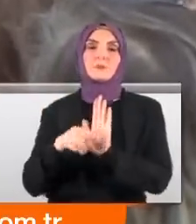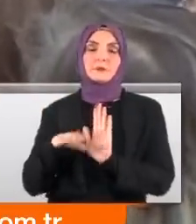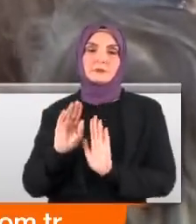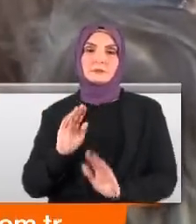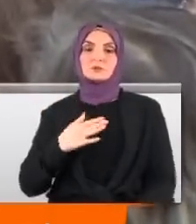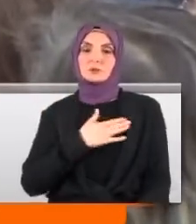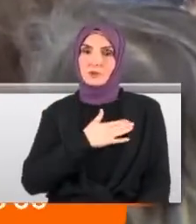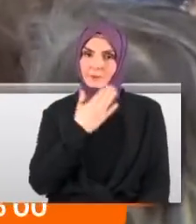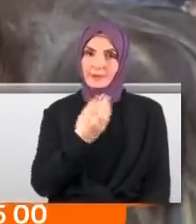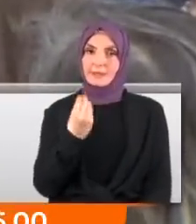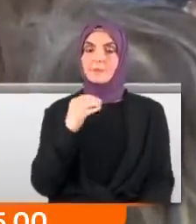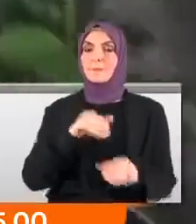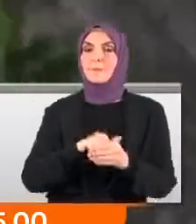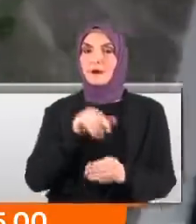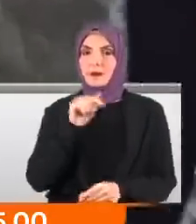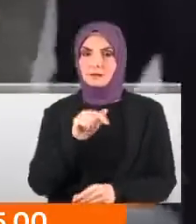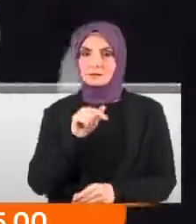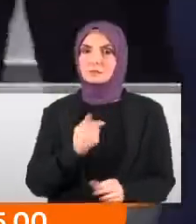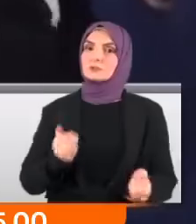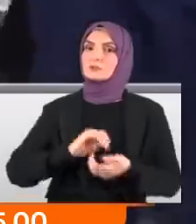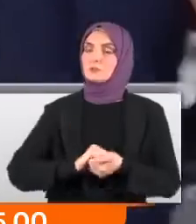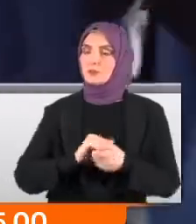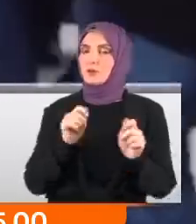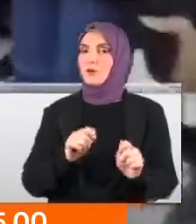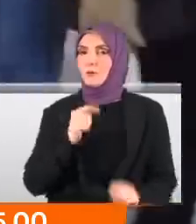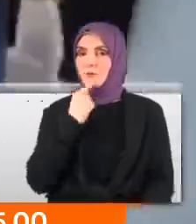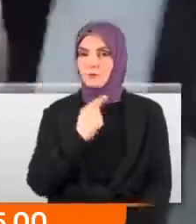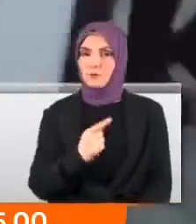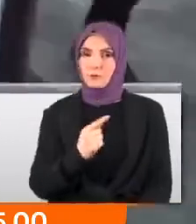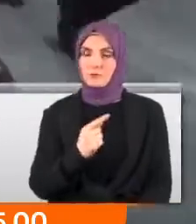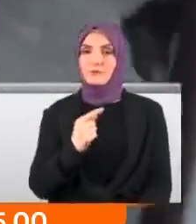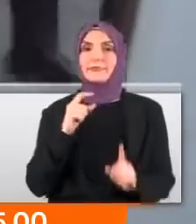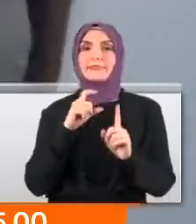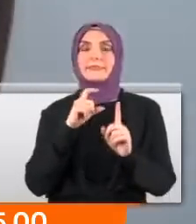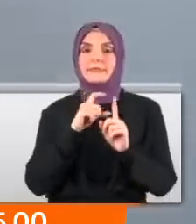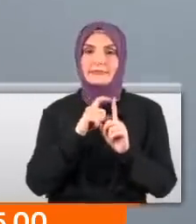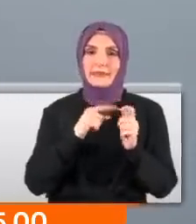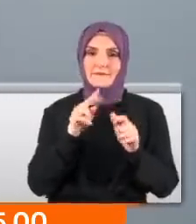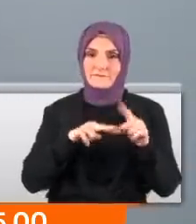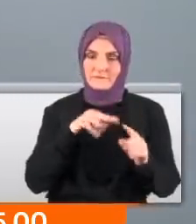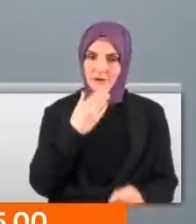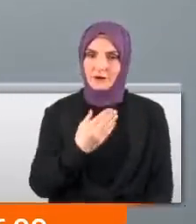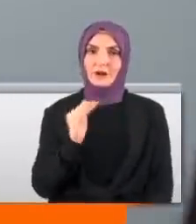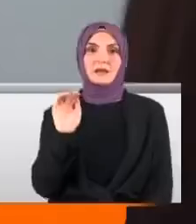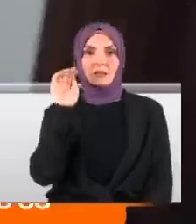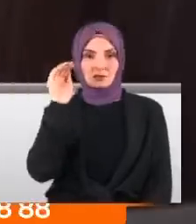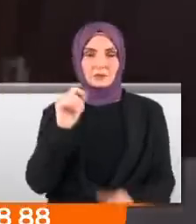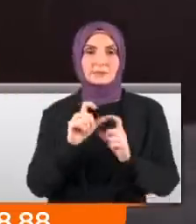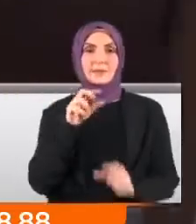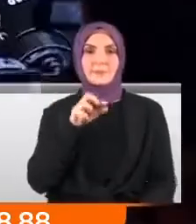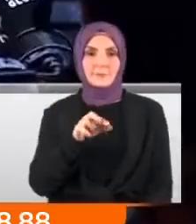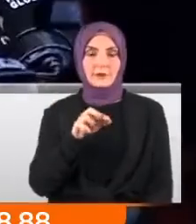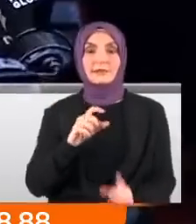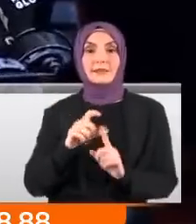Halk Partisi ile İYİ Parti işbirliği yapıyor diyebilirsiniz. CHP listesinde Deva, Gelecek ve Saadet partilerine en az 10'ar garanti